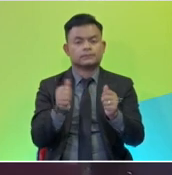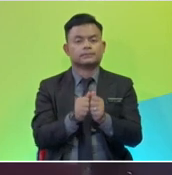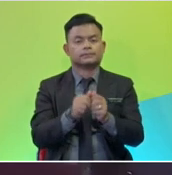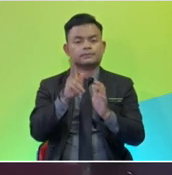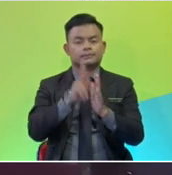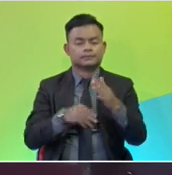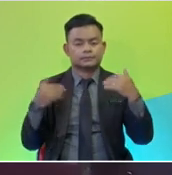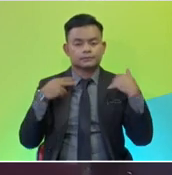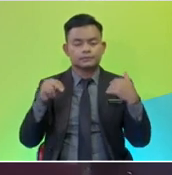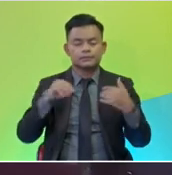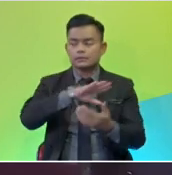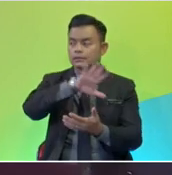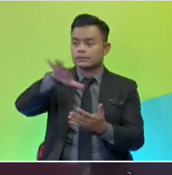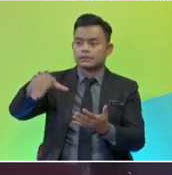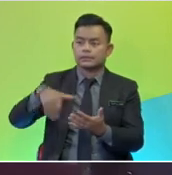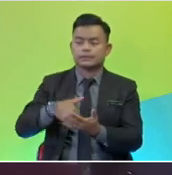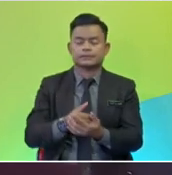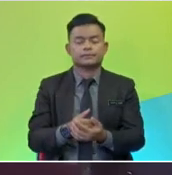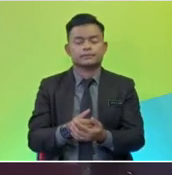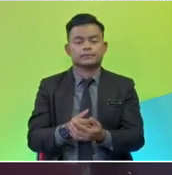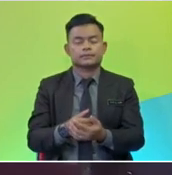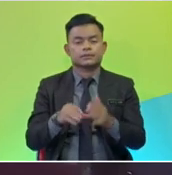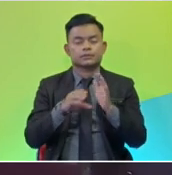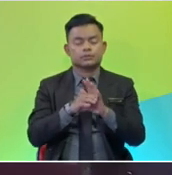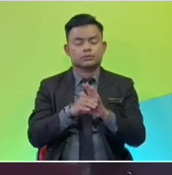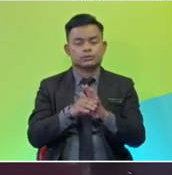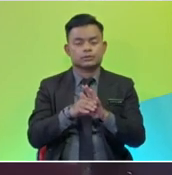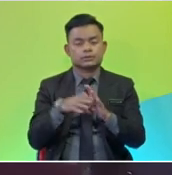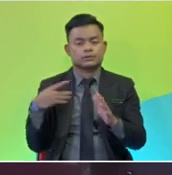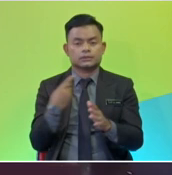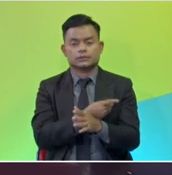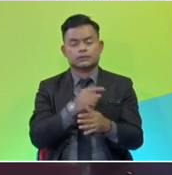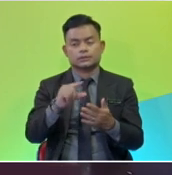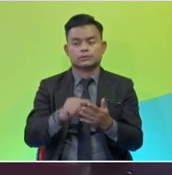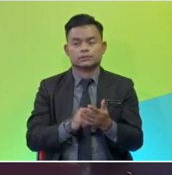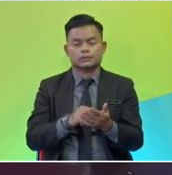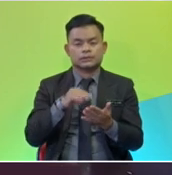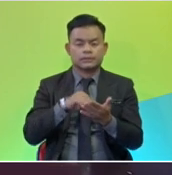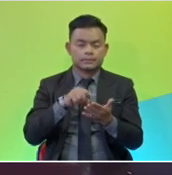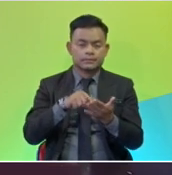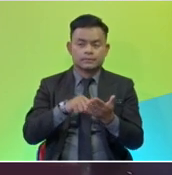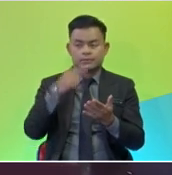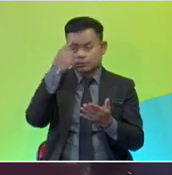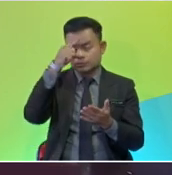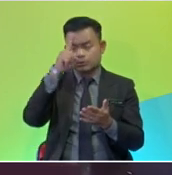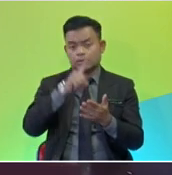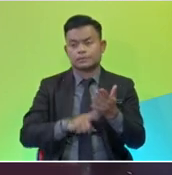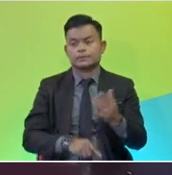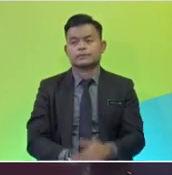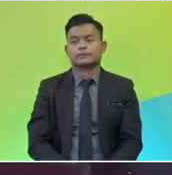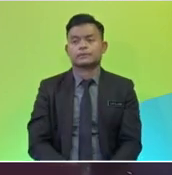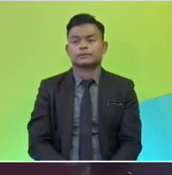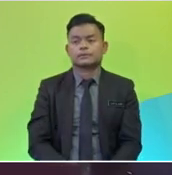betul macam okey kita gunakan putip kapas ni biasanya untuk apa untuk nilah